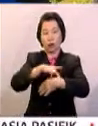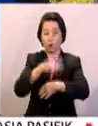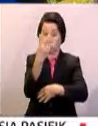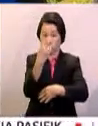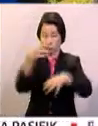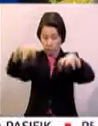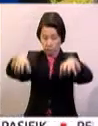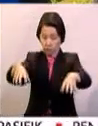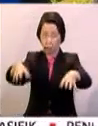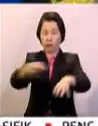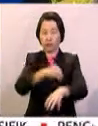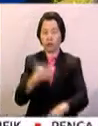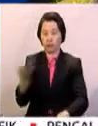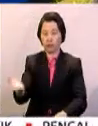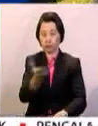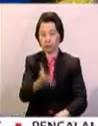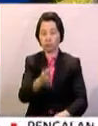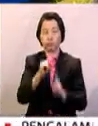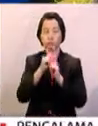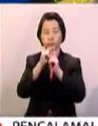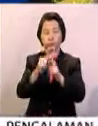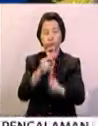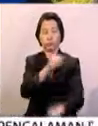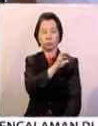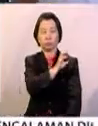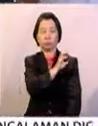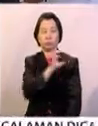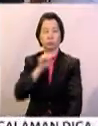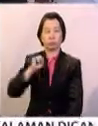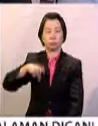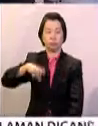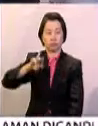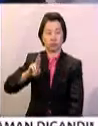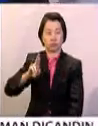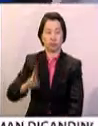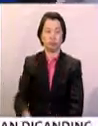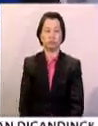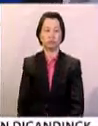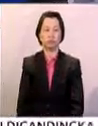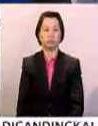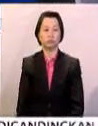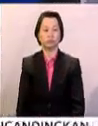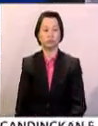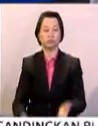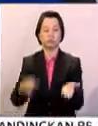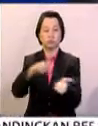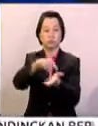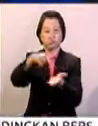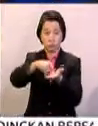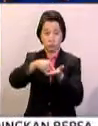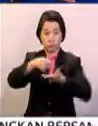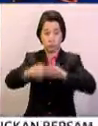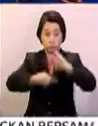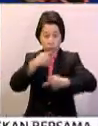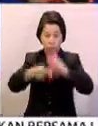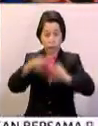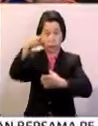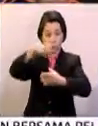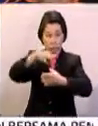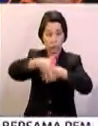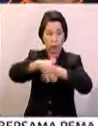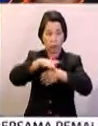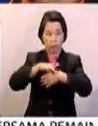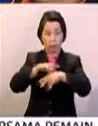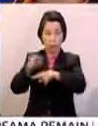lokasi, dan berikut merupakan kenyataan daripada pengurusi SPR. Hari ini proses pengundi awal nampaknya